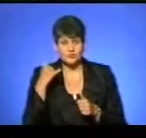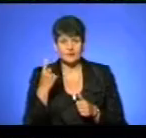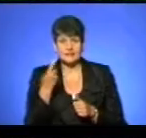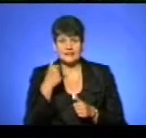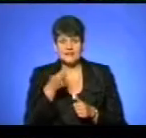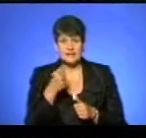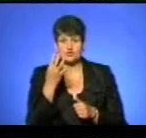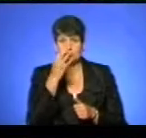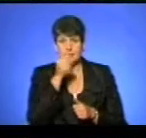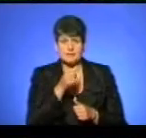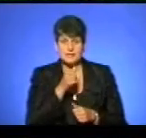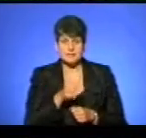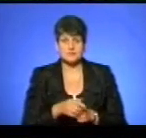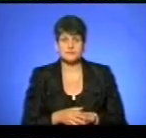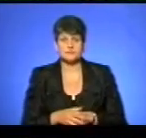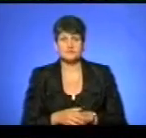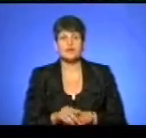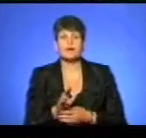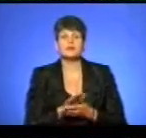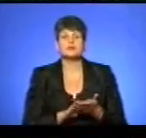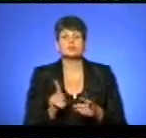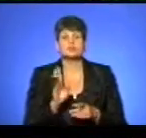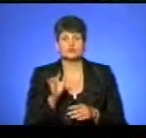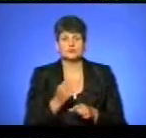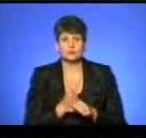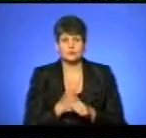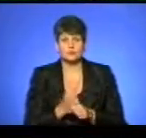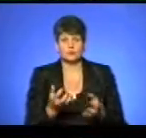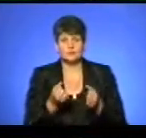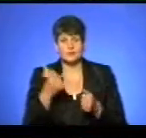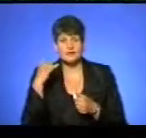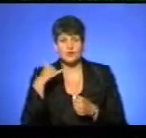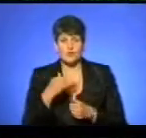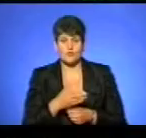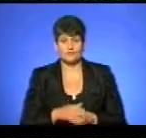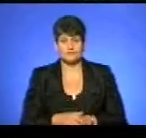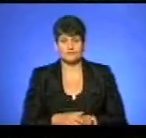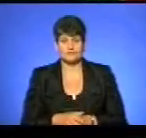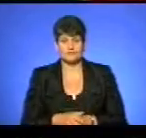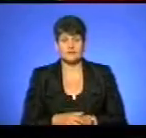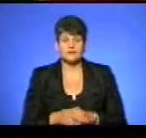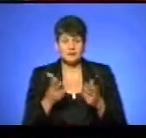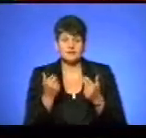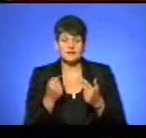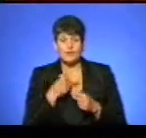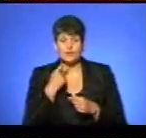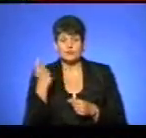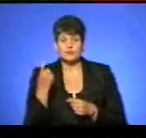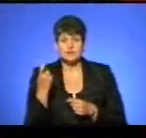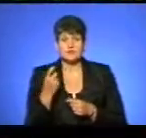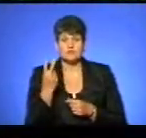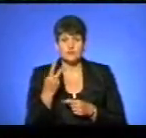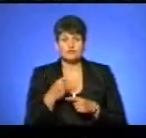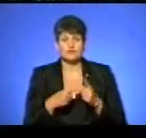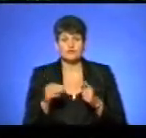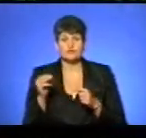і 4 місяці. І що далі будете з нею робити? Ну, будемо тримати її на корову. Звичайно, каже господиня,